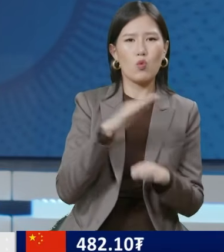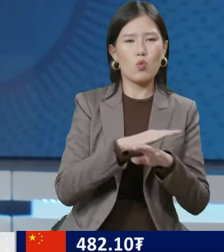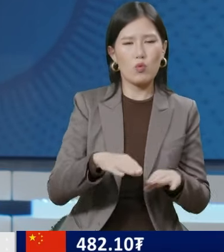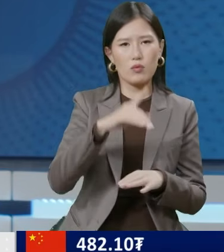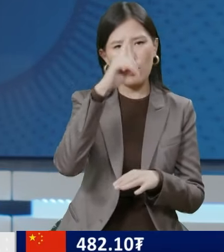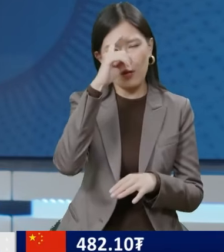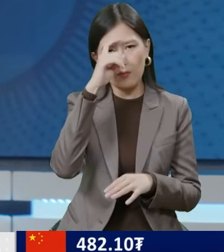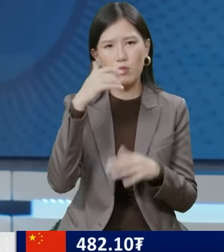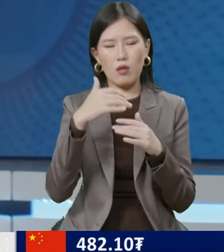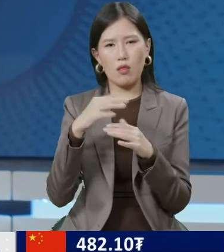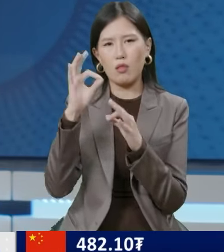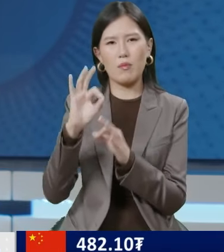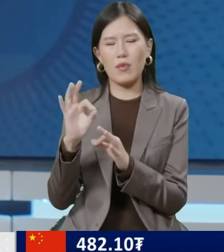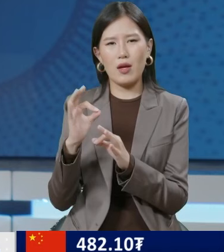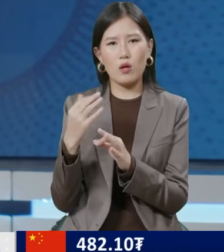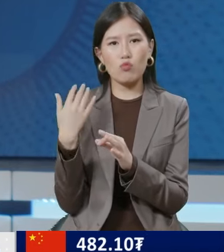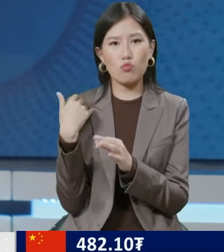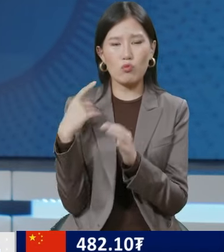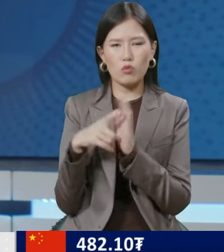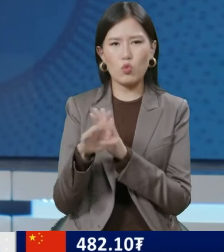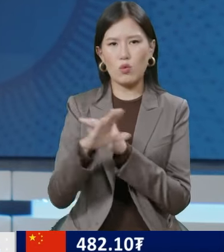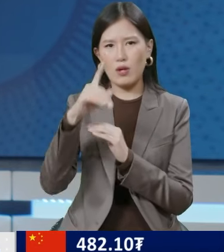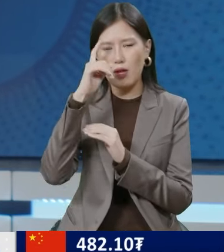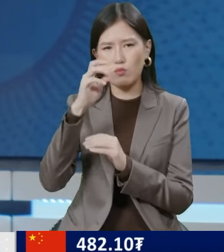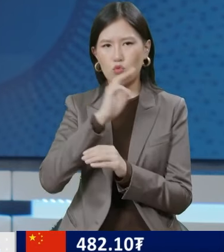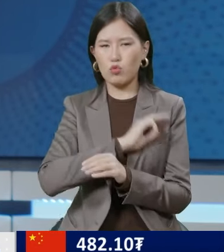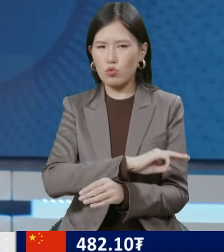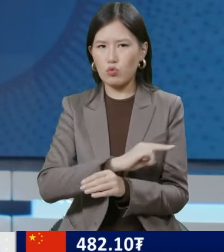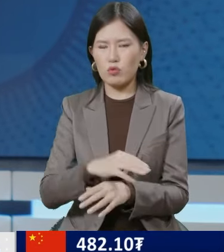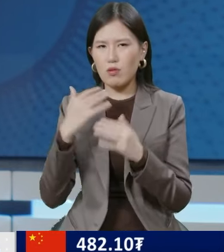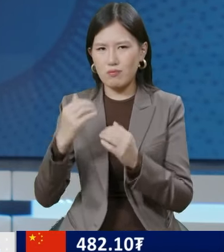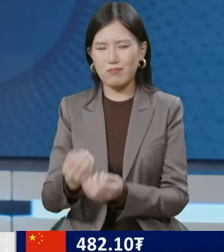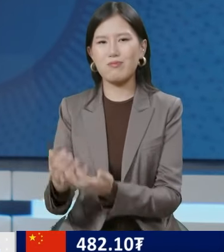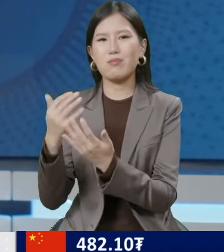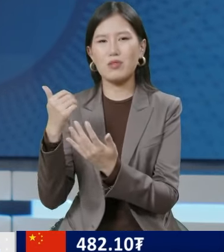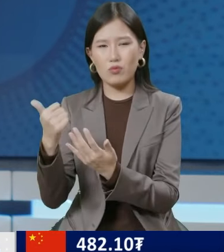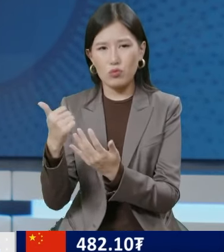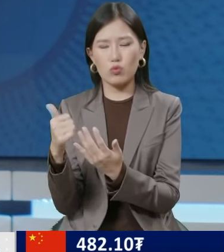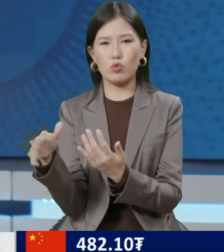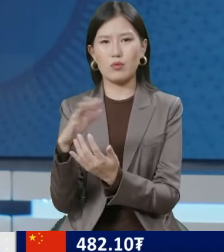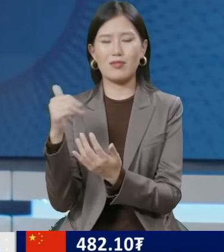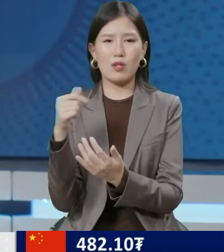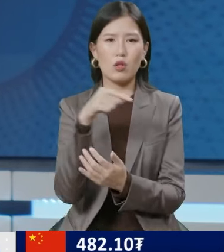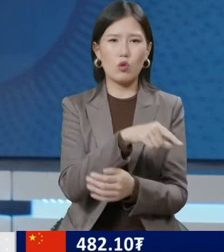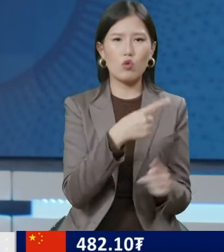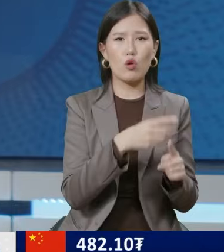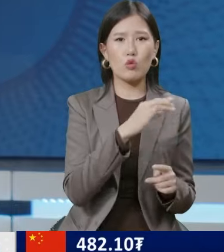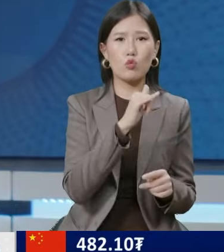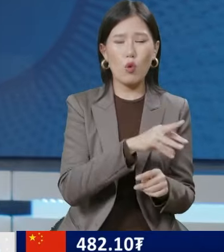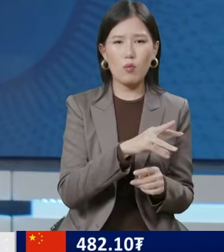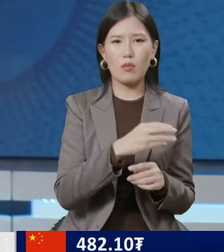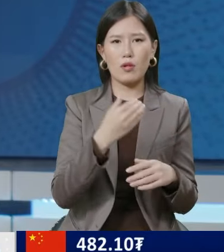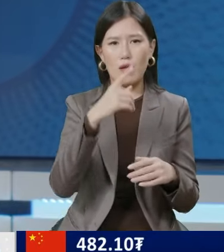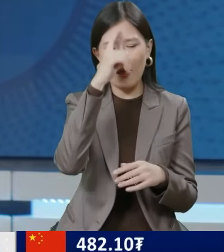эмч бэлдэх ажил сүүлийн жилүүдэд ирчмжих болсон байна. За гэсэн ч сум бүрт хүүхдийн эмчийн оронтой дутагдaltaй хэвээр байгаа юм а.